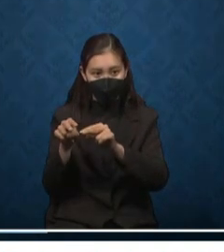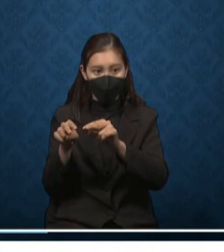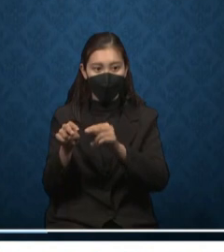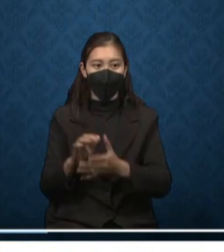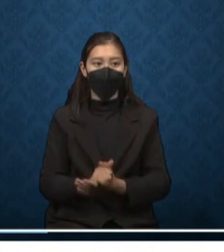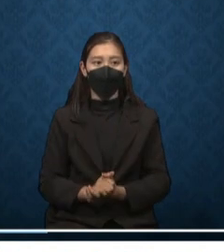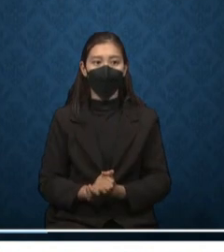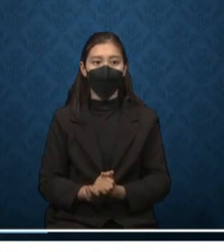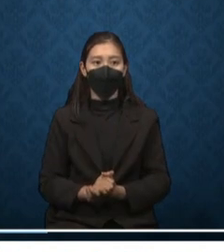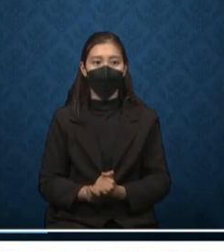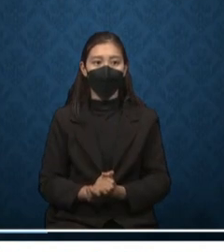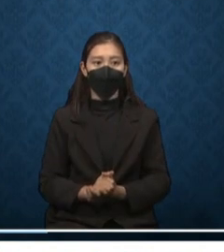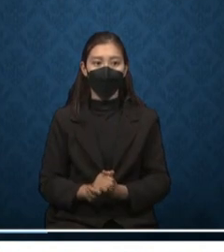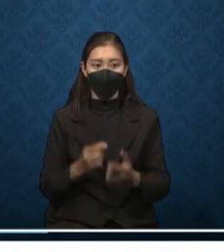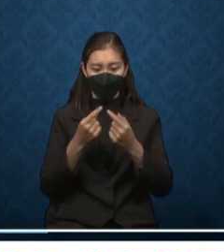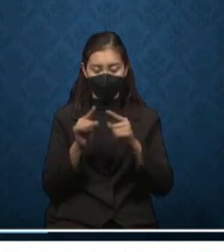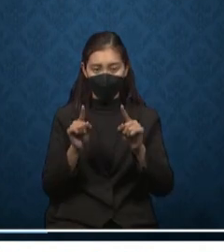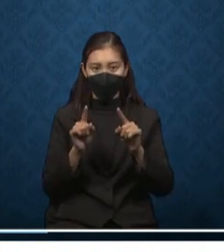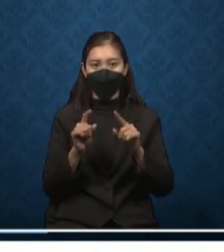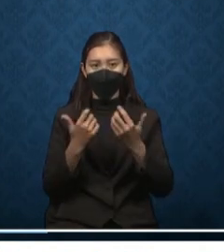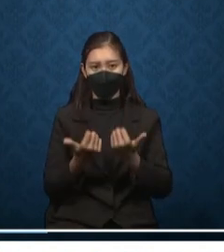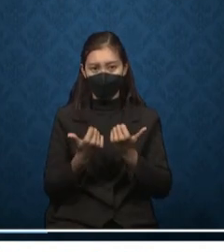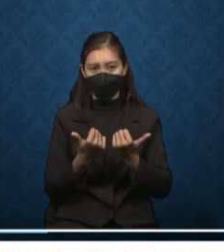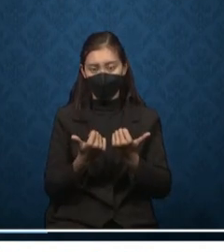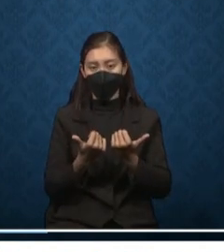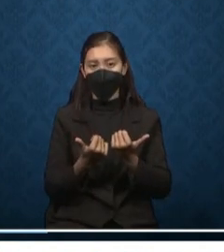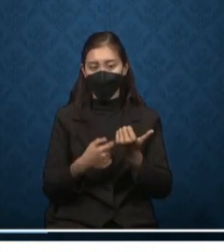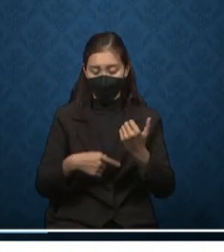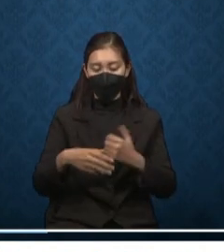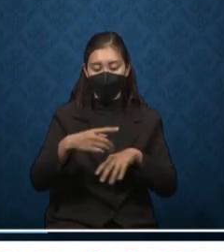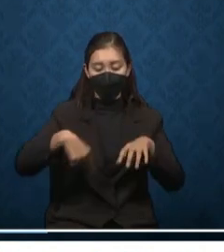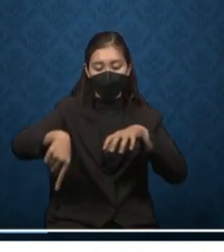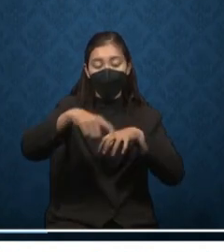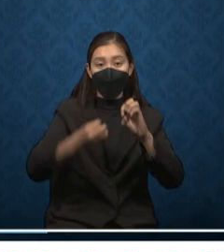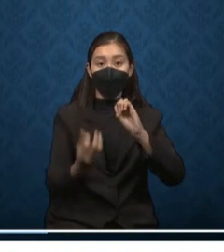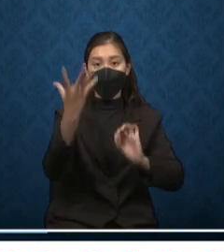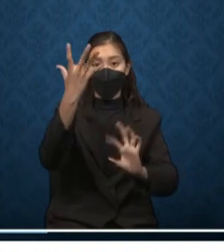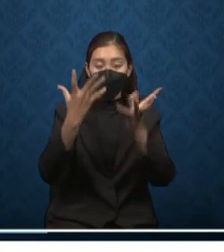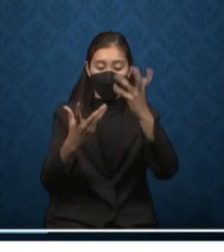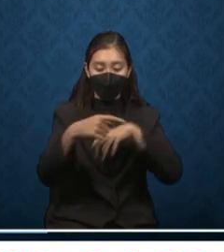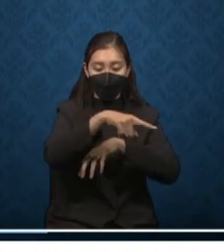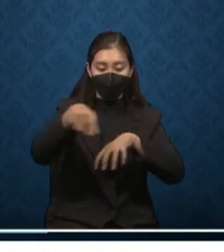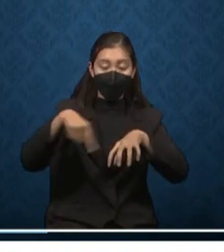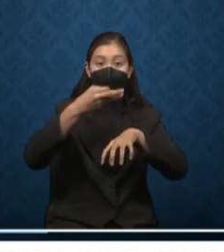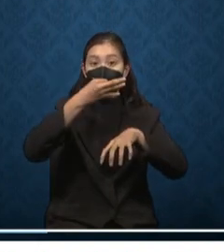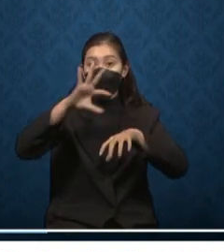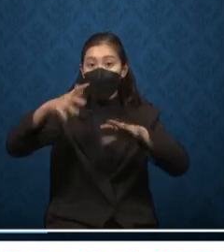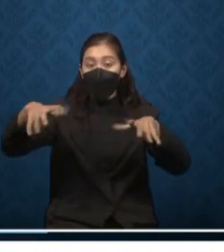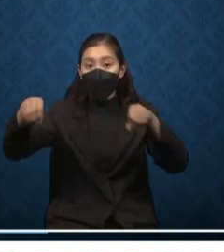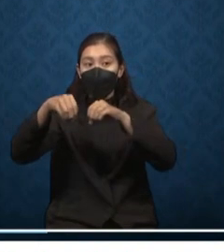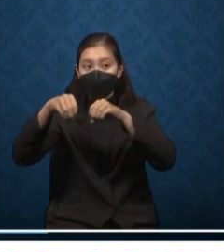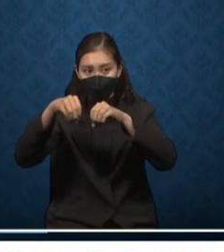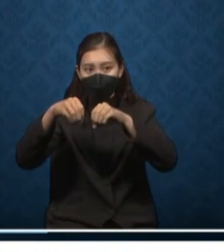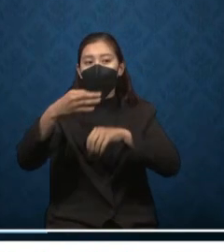ดใหญ่พอสมควรเป็นรายได้ให้กับประเทศในขณะเดียวกันก็เป็นแหล่งทำกินของราษฎรที่อยู่ติดทะเลภาพถัดไป